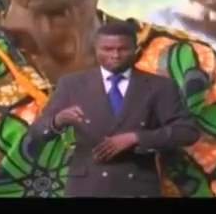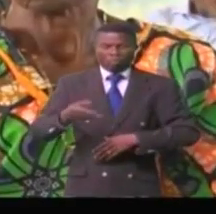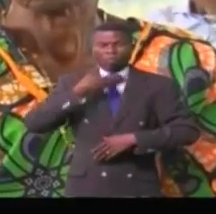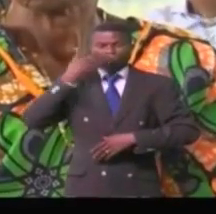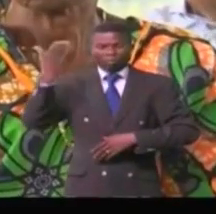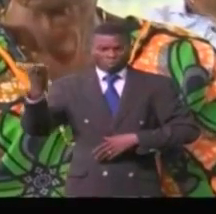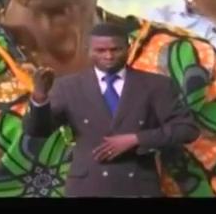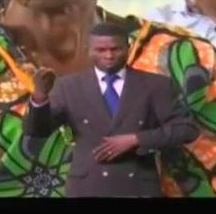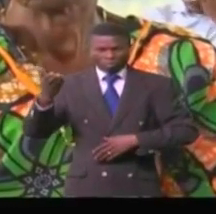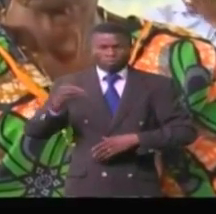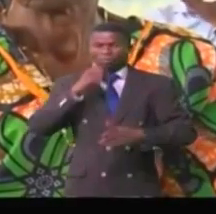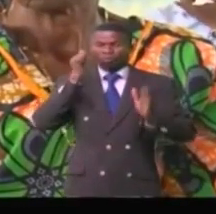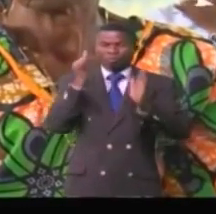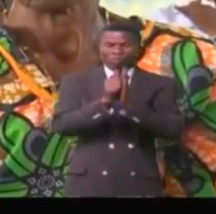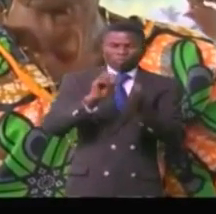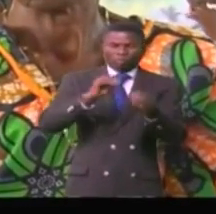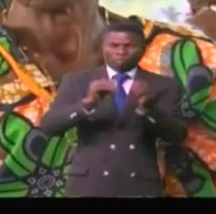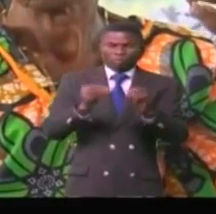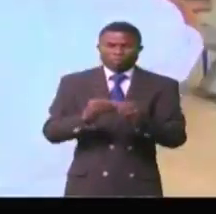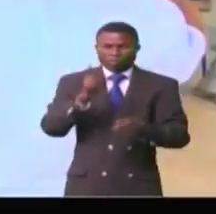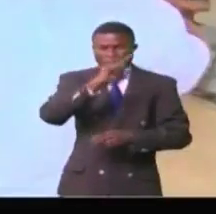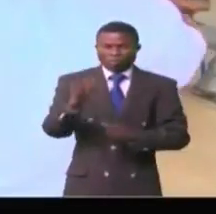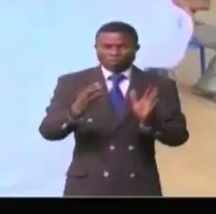l'esprit de l'ordonnance numéro